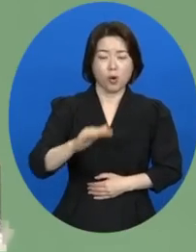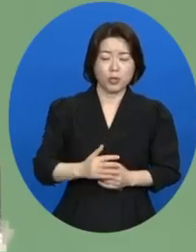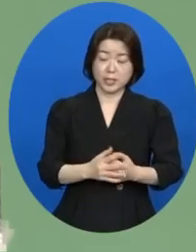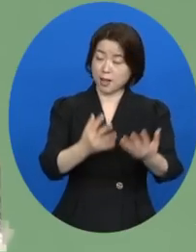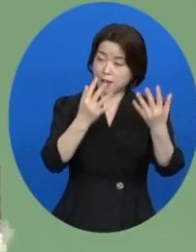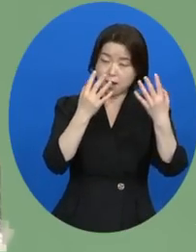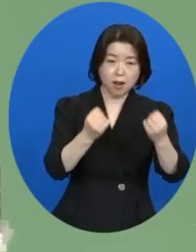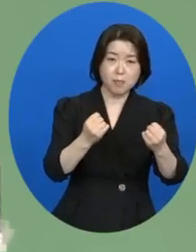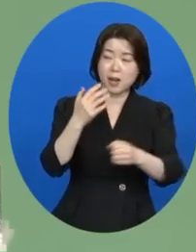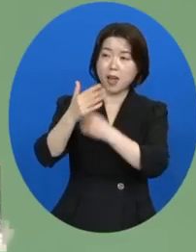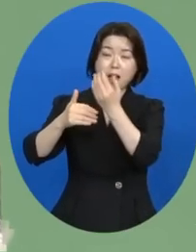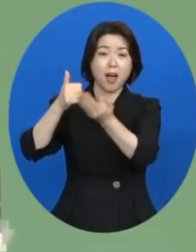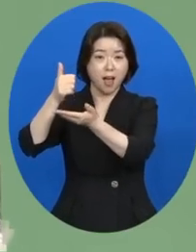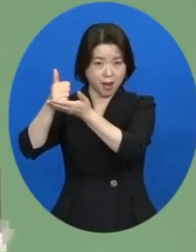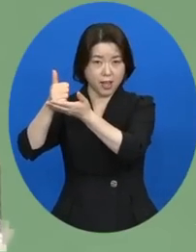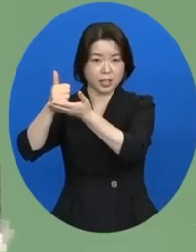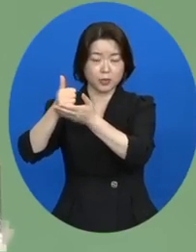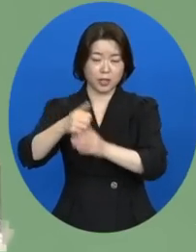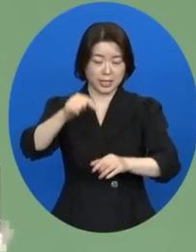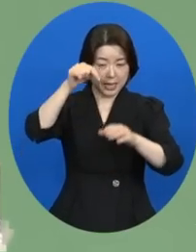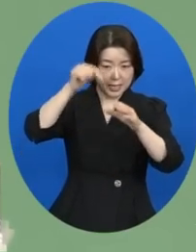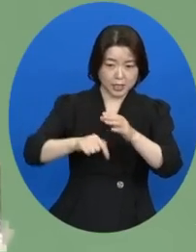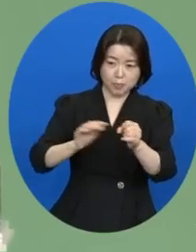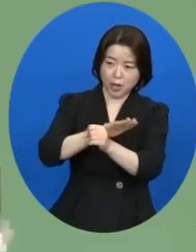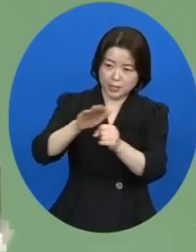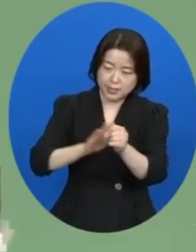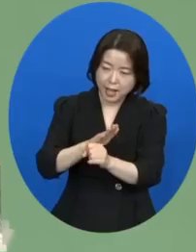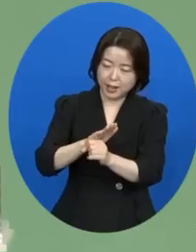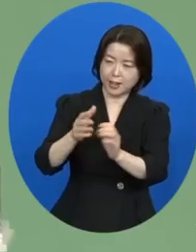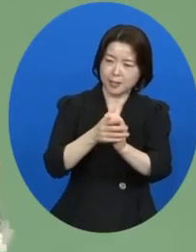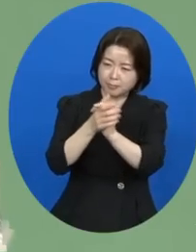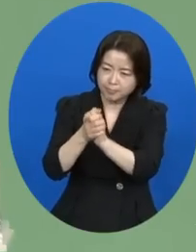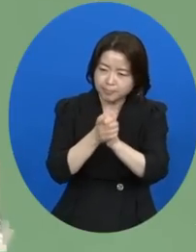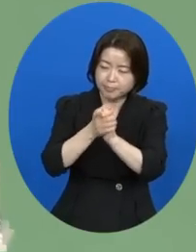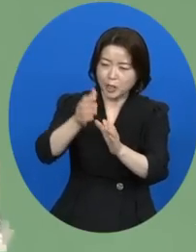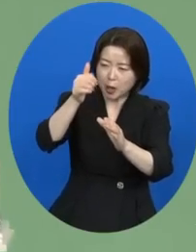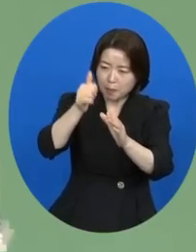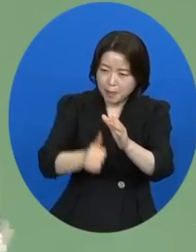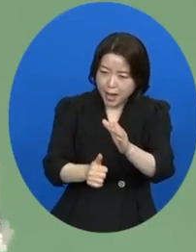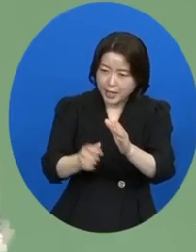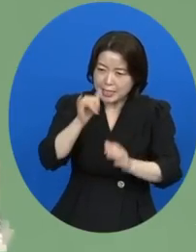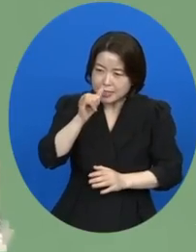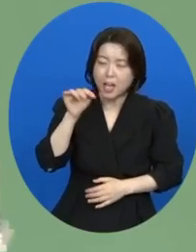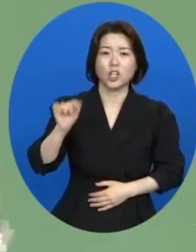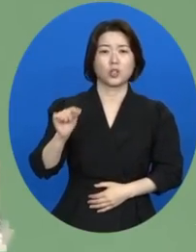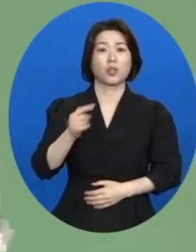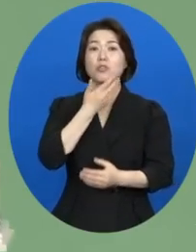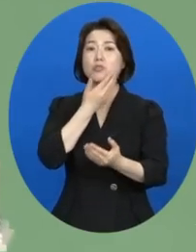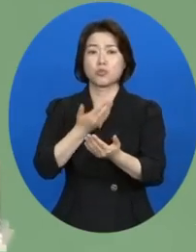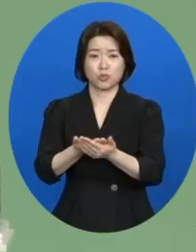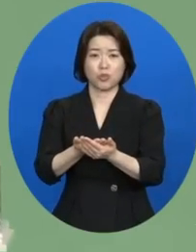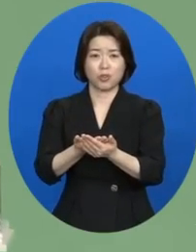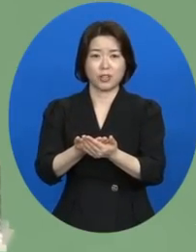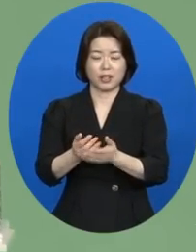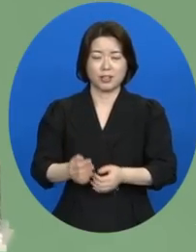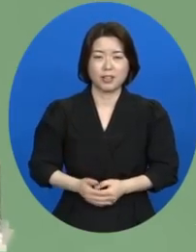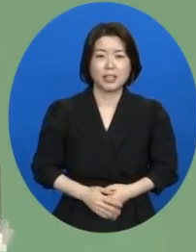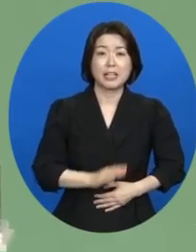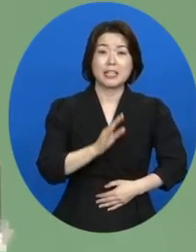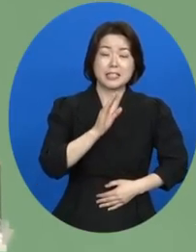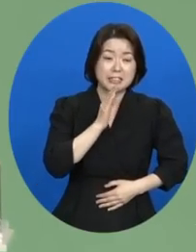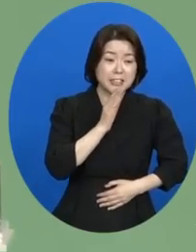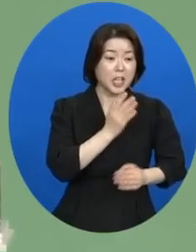얼마나 하느님과 깊은 사랑에 빠져 있느냐는 것입니다. 진정한